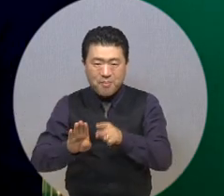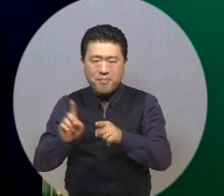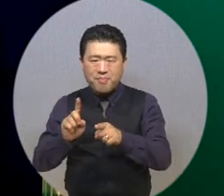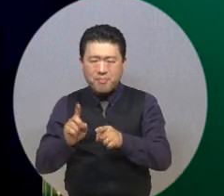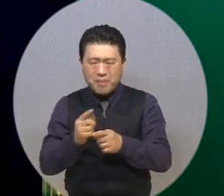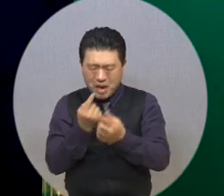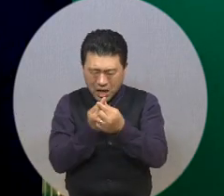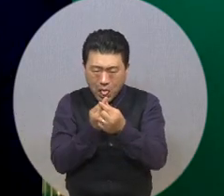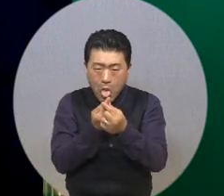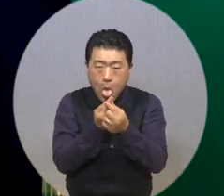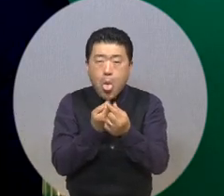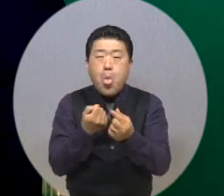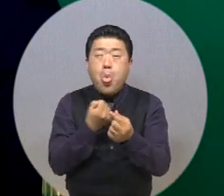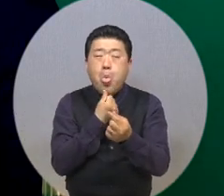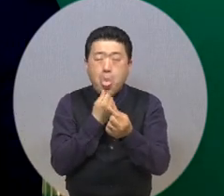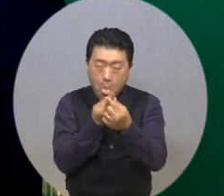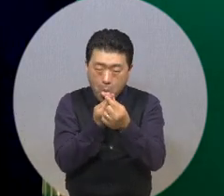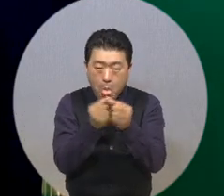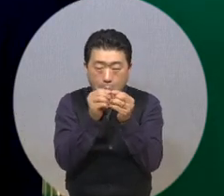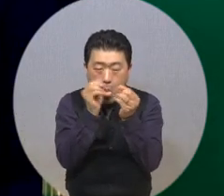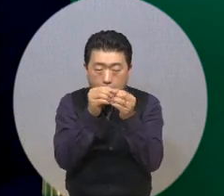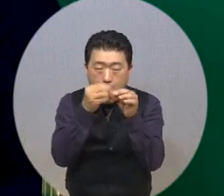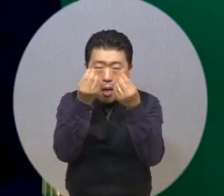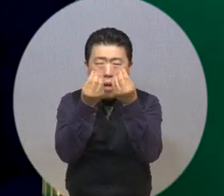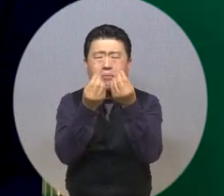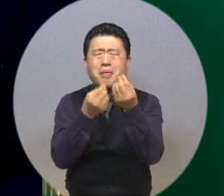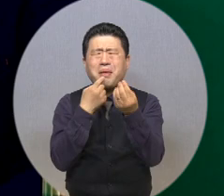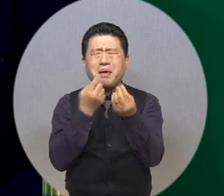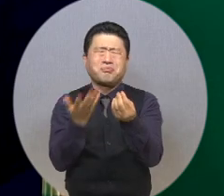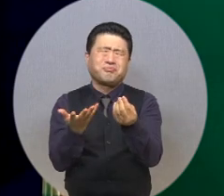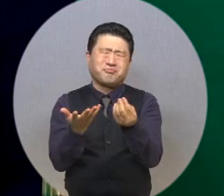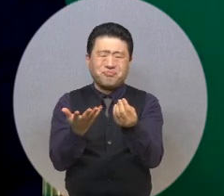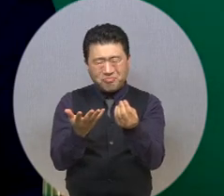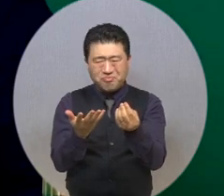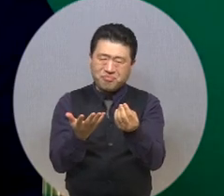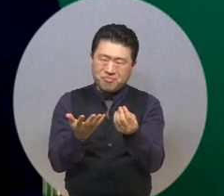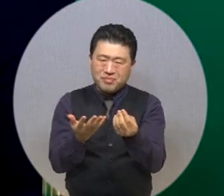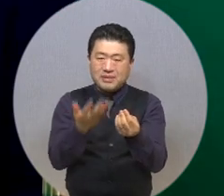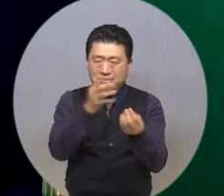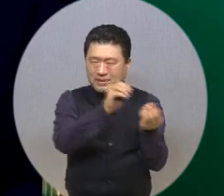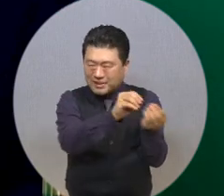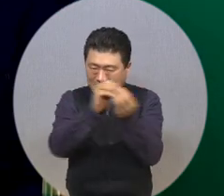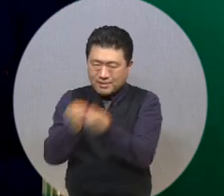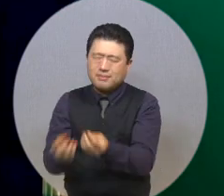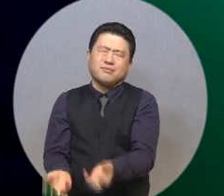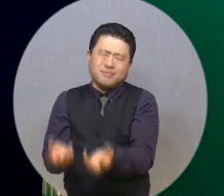그 먹잡기가 없는 게 조금만 네네 맞습니다. 조그만 걸 그걸